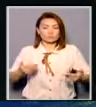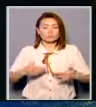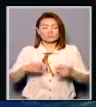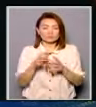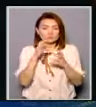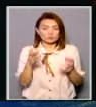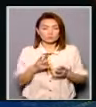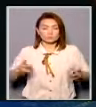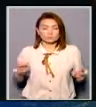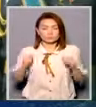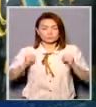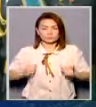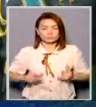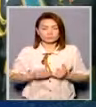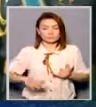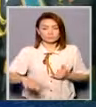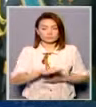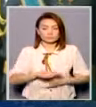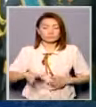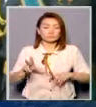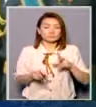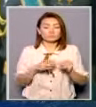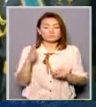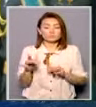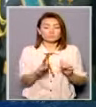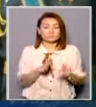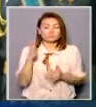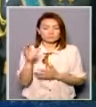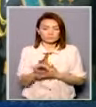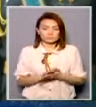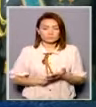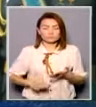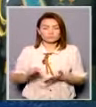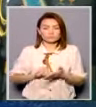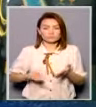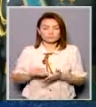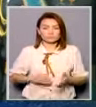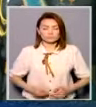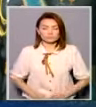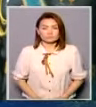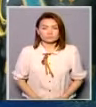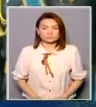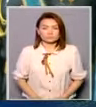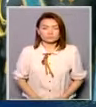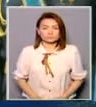почета в сохранении спокойствия нашей страны. Надеюсь, что эта деятельность будет проходить на высоком уровне. С праздником вас!